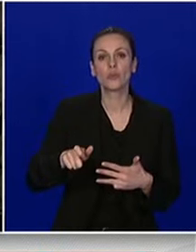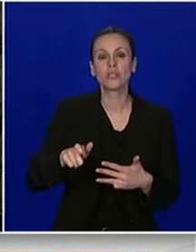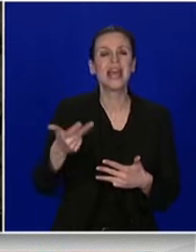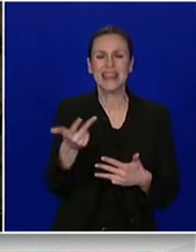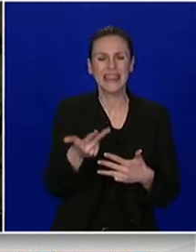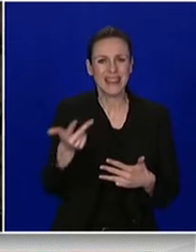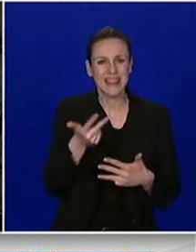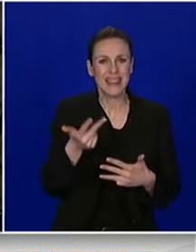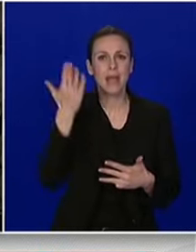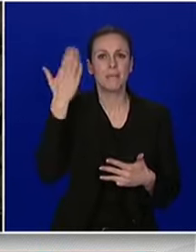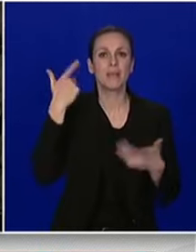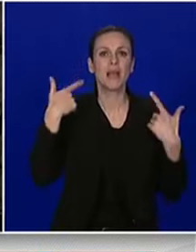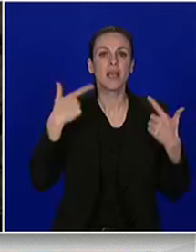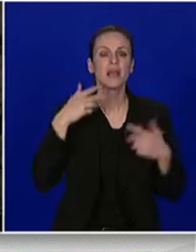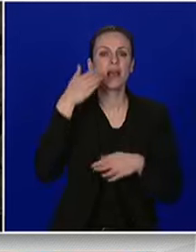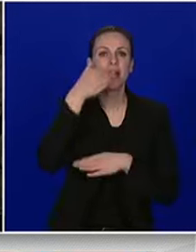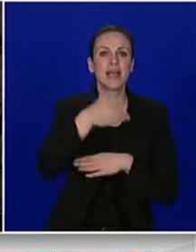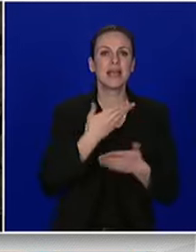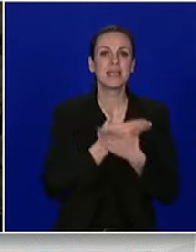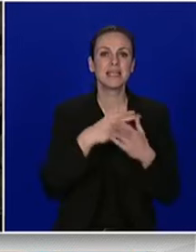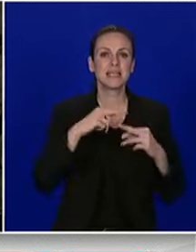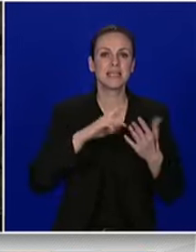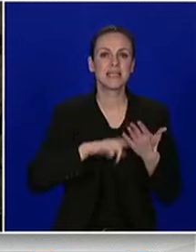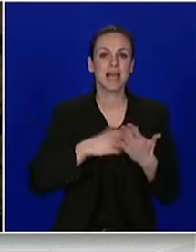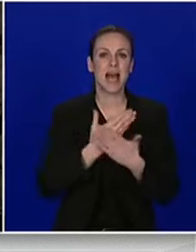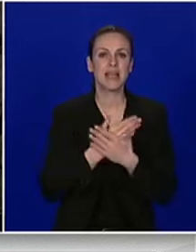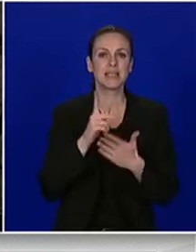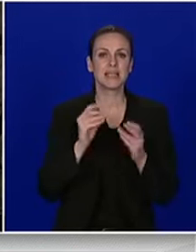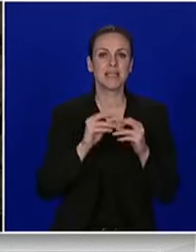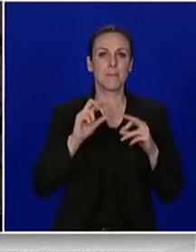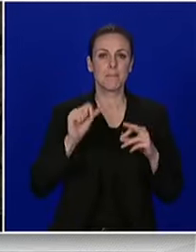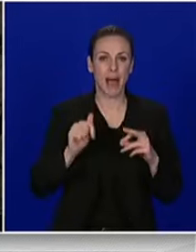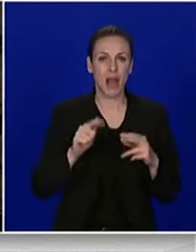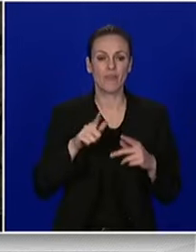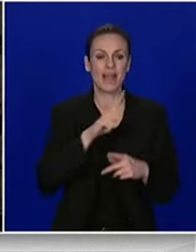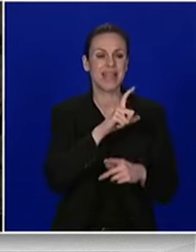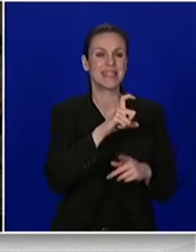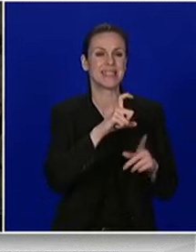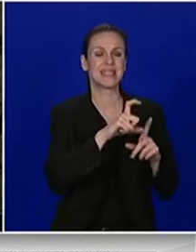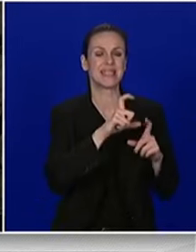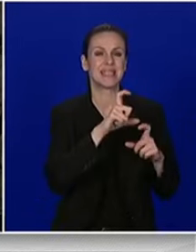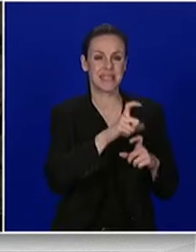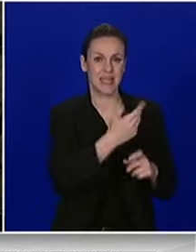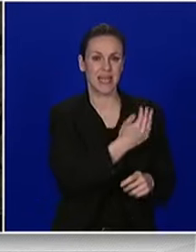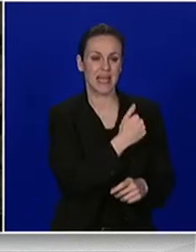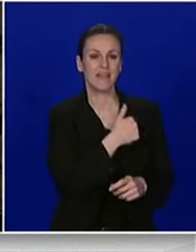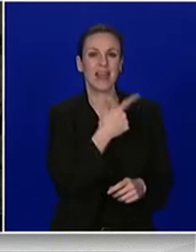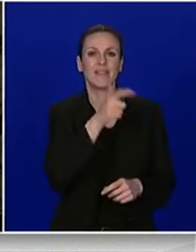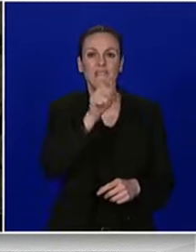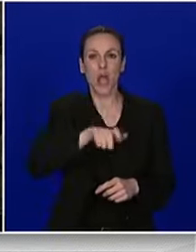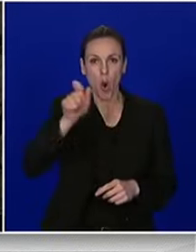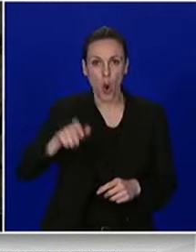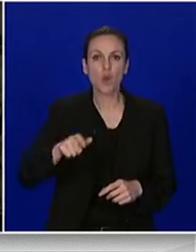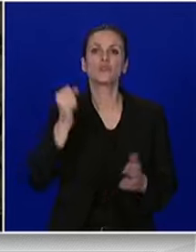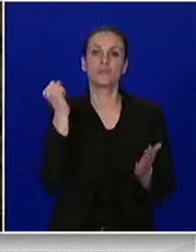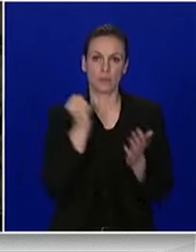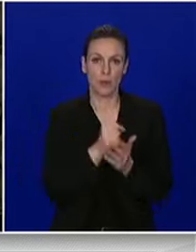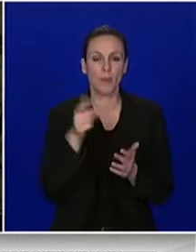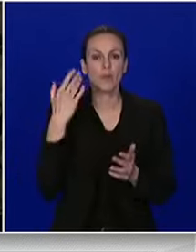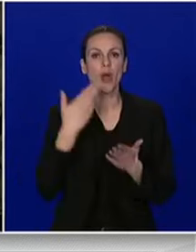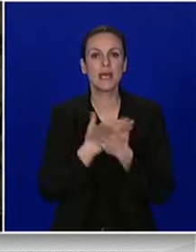osobe su bile na izletu u Zanzibaru. Sad smo od ECDC-a dobili potvrdu za 2 osobe koje su u Zanzibaru